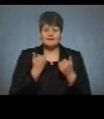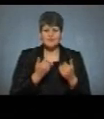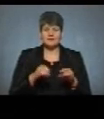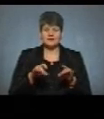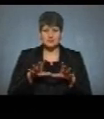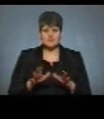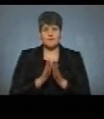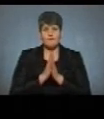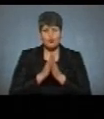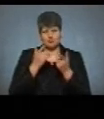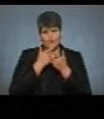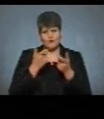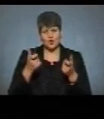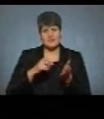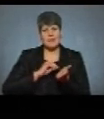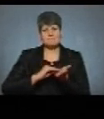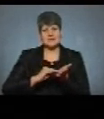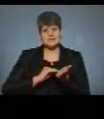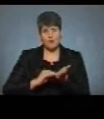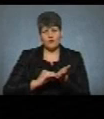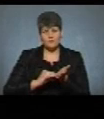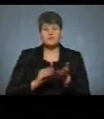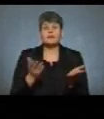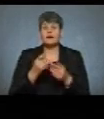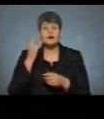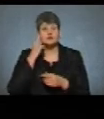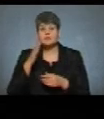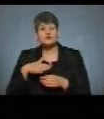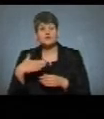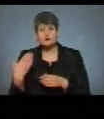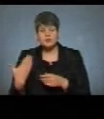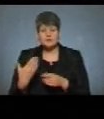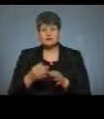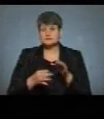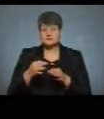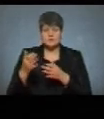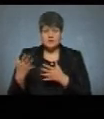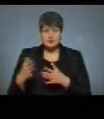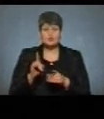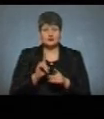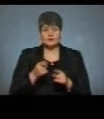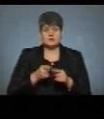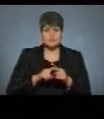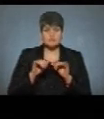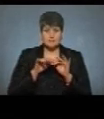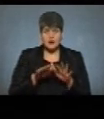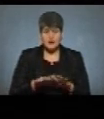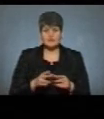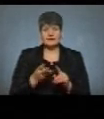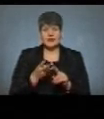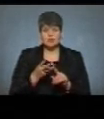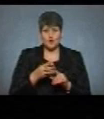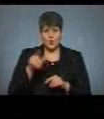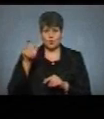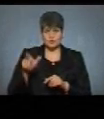судовій справі прошу повідомити письмово. Яка думка сторони позивача щодо провадження справи за відсутності даної третьої особи